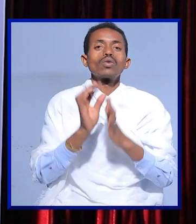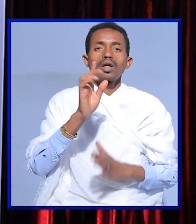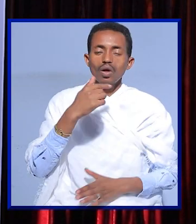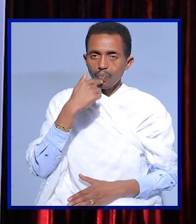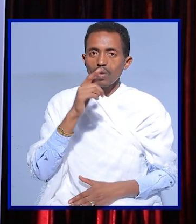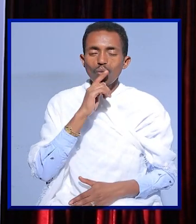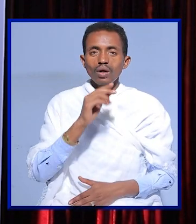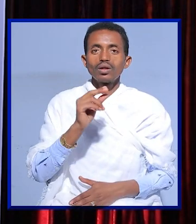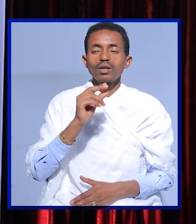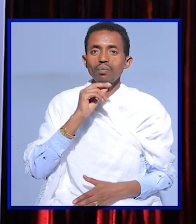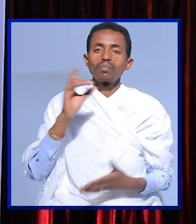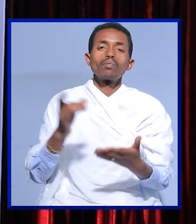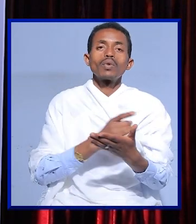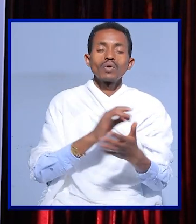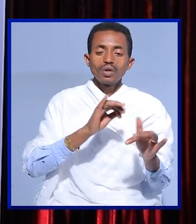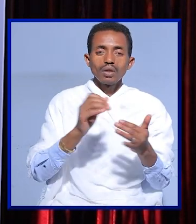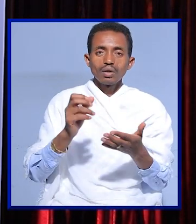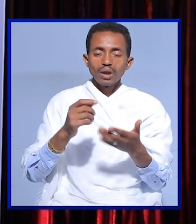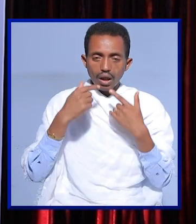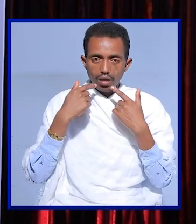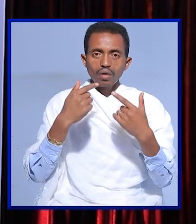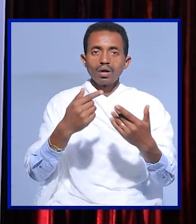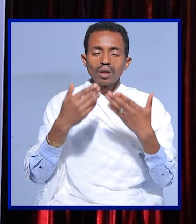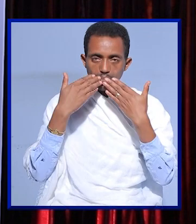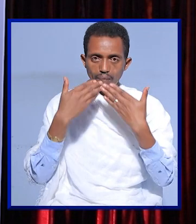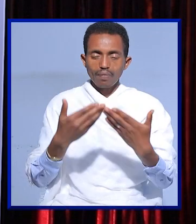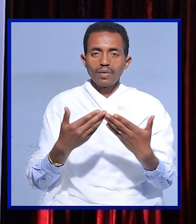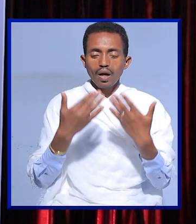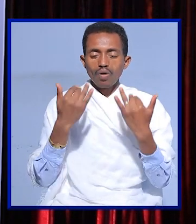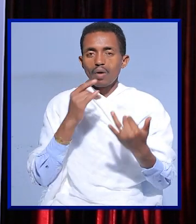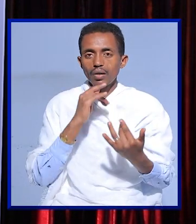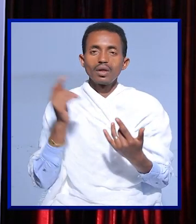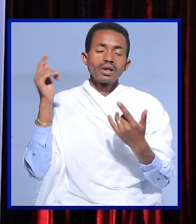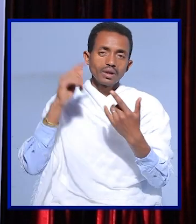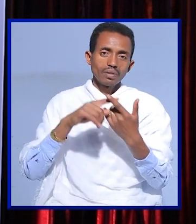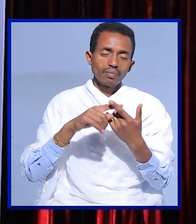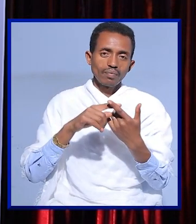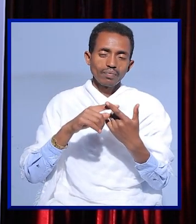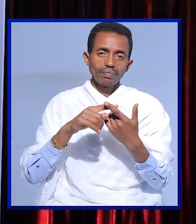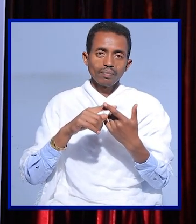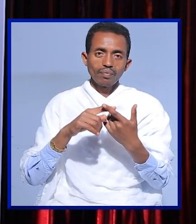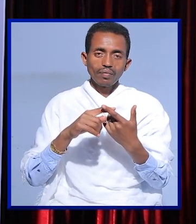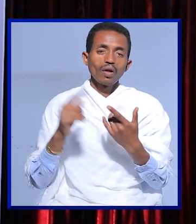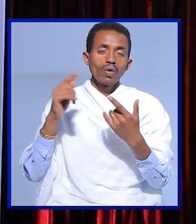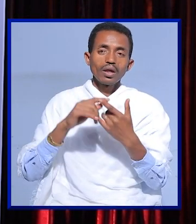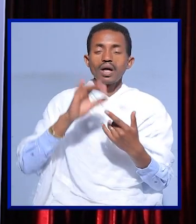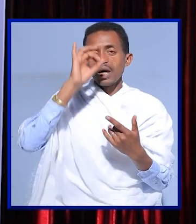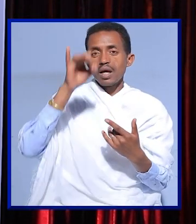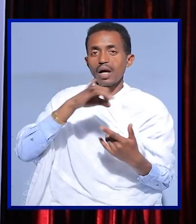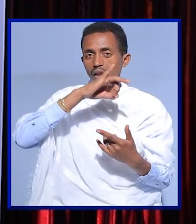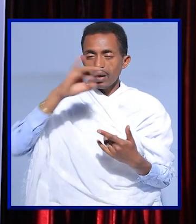ብሎ ባለቀኔው አመስጥሮ ተናግሮታል። እምሃዊ ረሃበ ላሊበላ እስመ ጽርቅ ዘየ ወደ